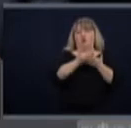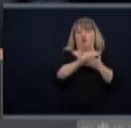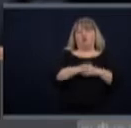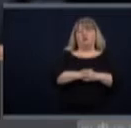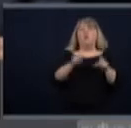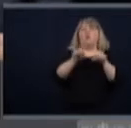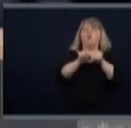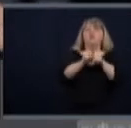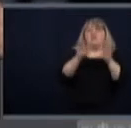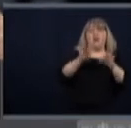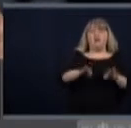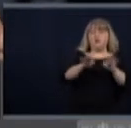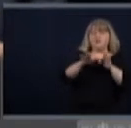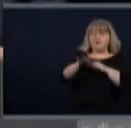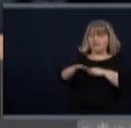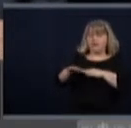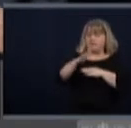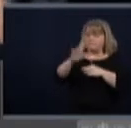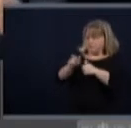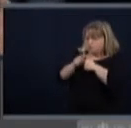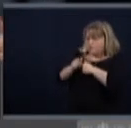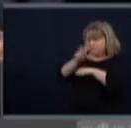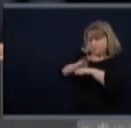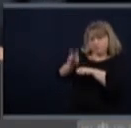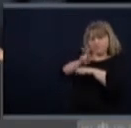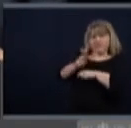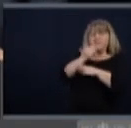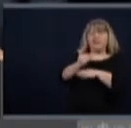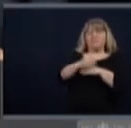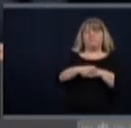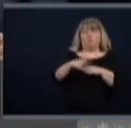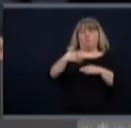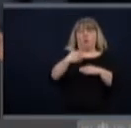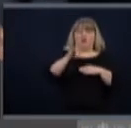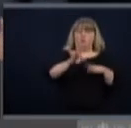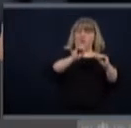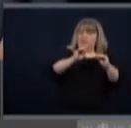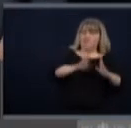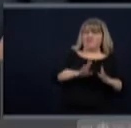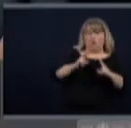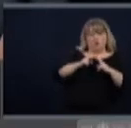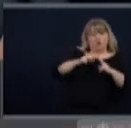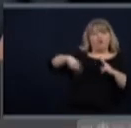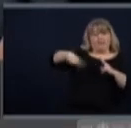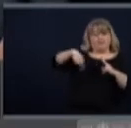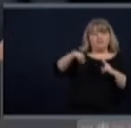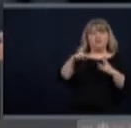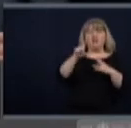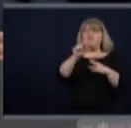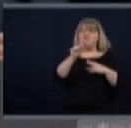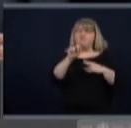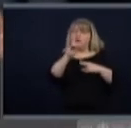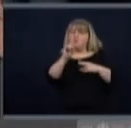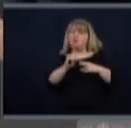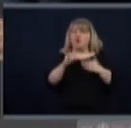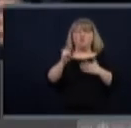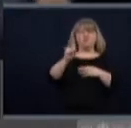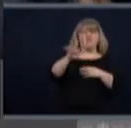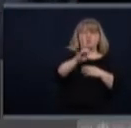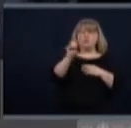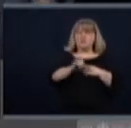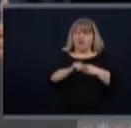ces enfants soient bien suivis. Puis les enseignants les connaissent, ces 20 à 25 d'enfants-là.